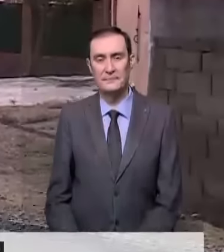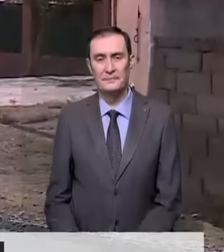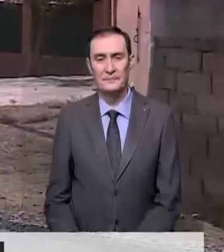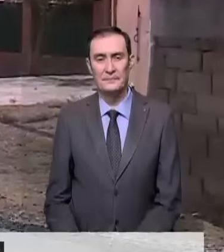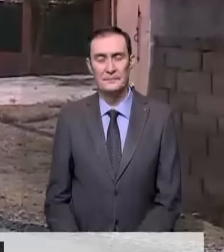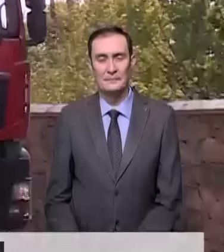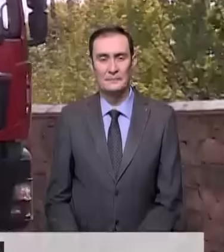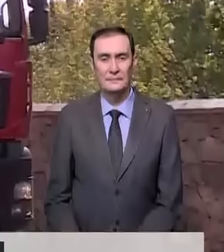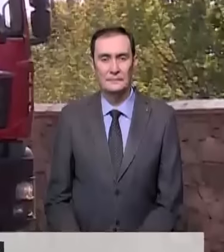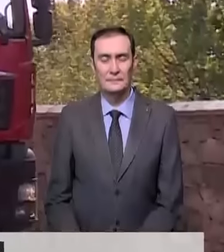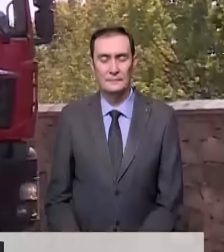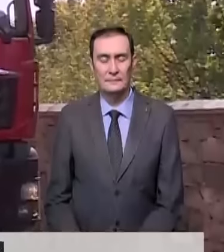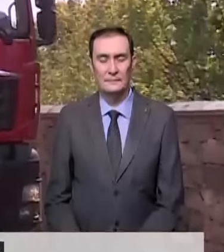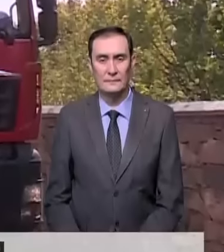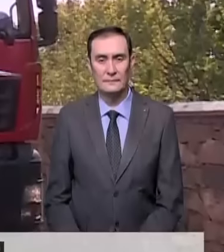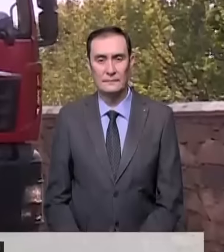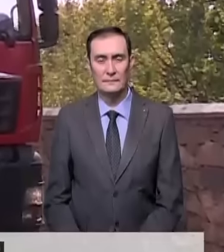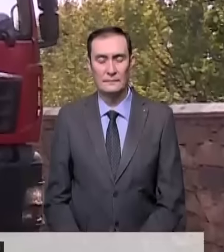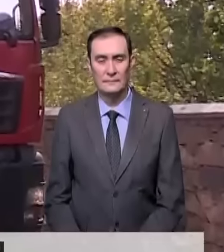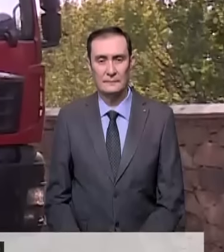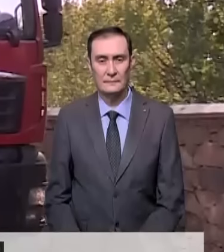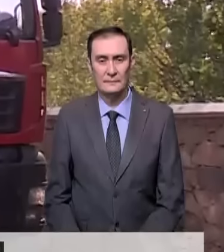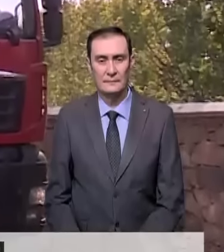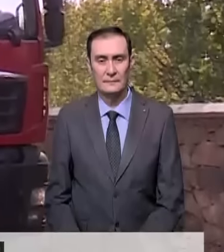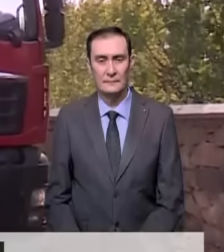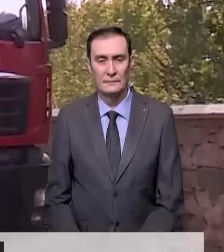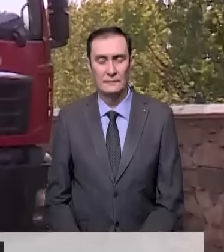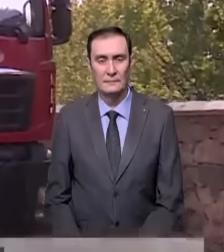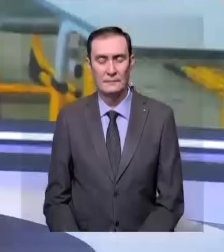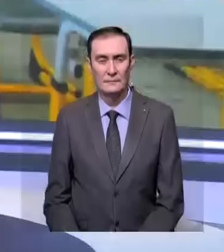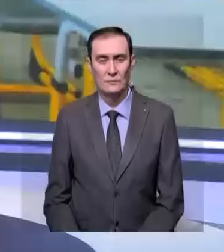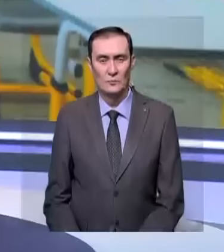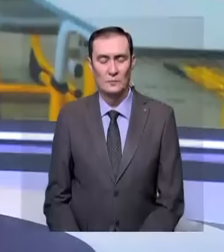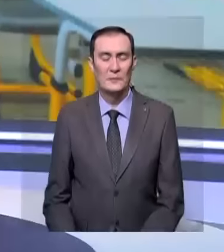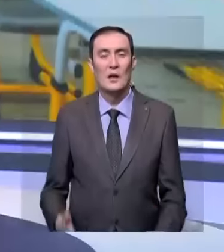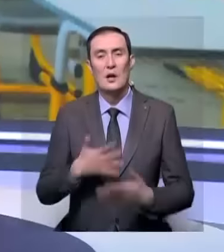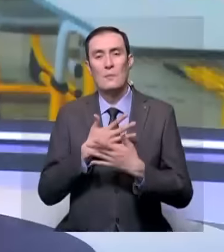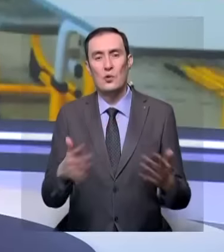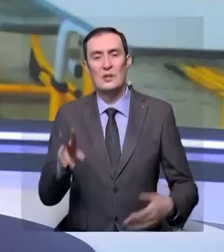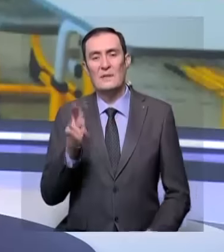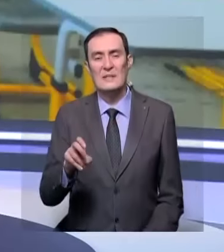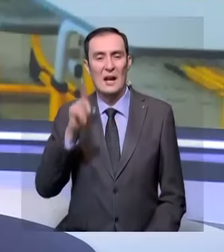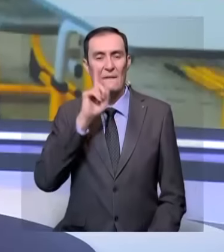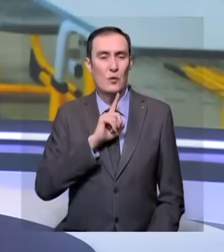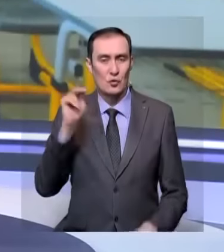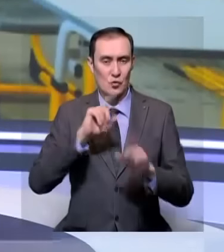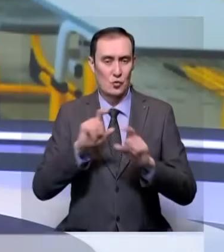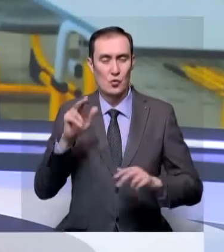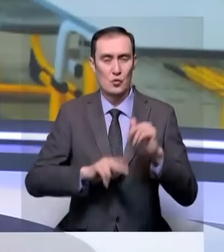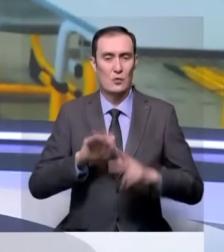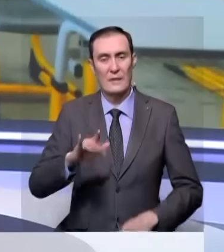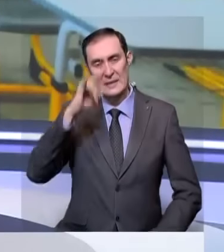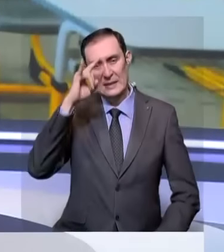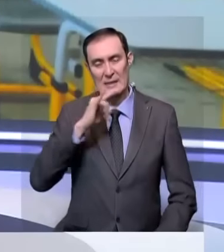Ербулат Абиш, Куаныш Абуов из Туркестанской области, 24KZ. Больше 200 комфортных школ строят